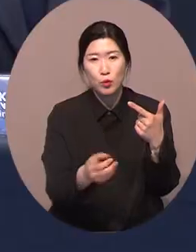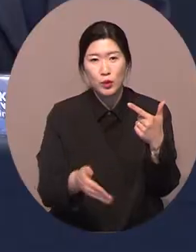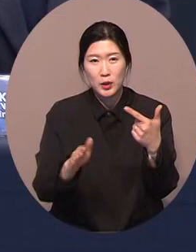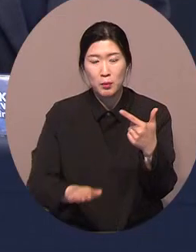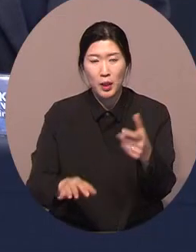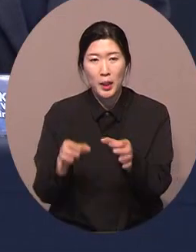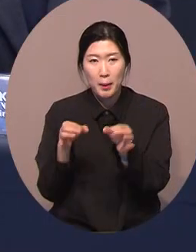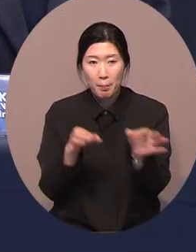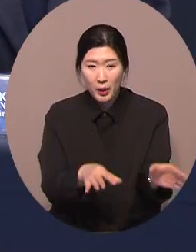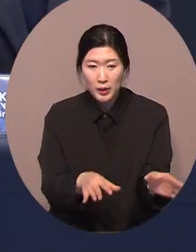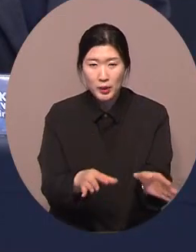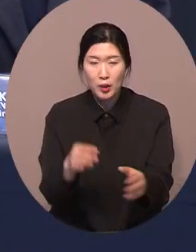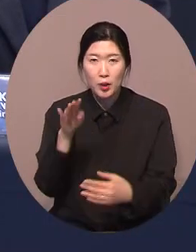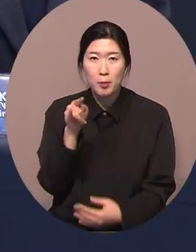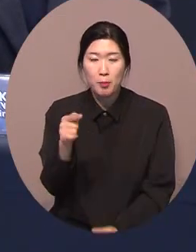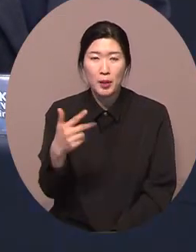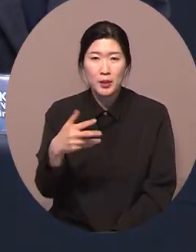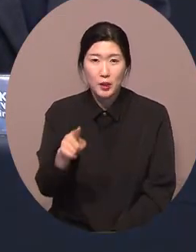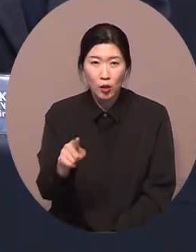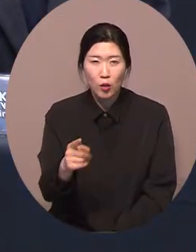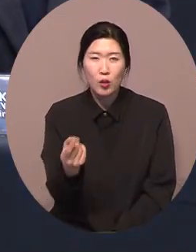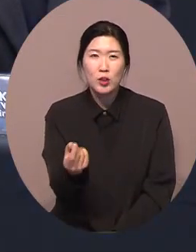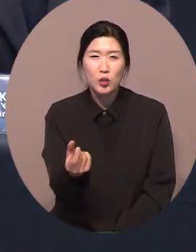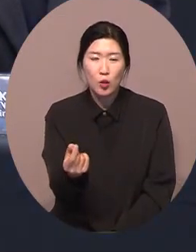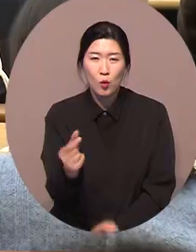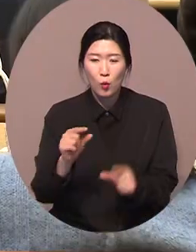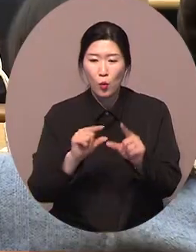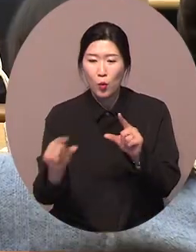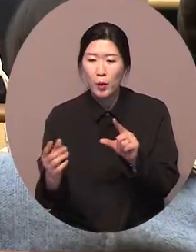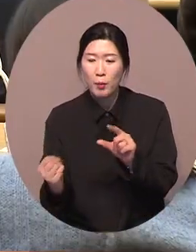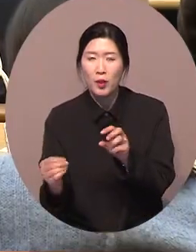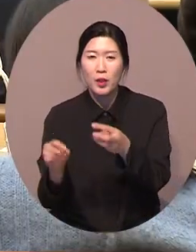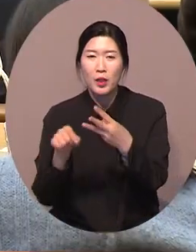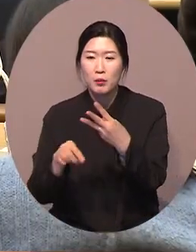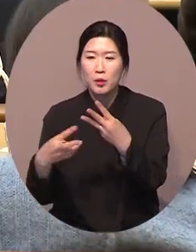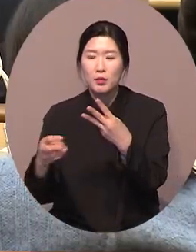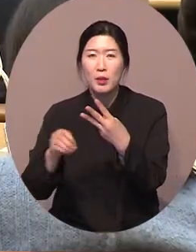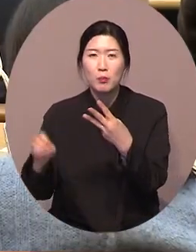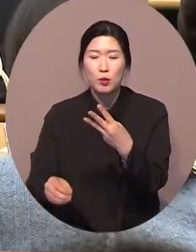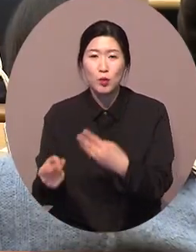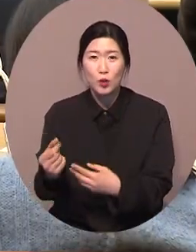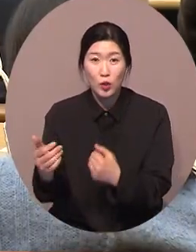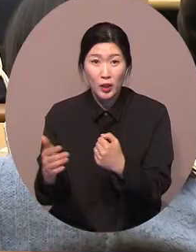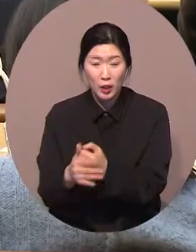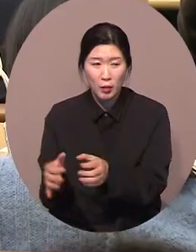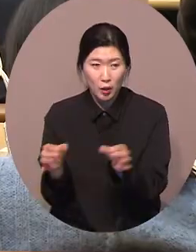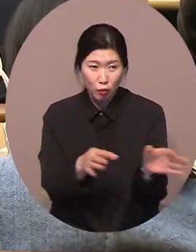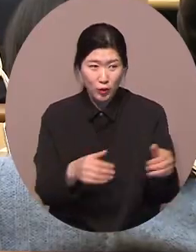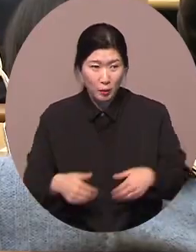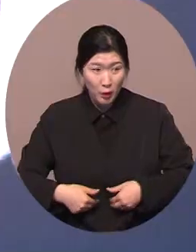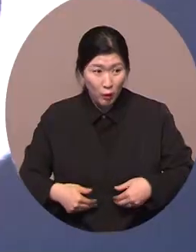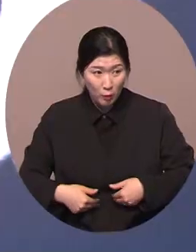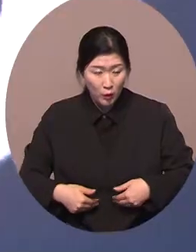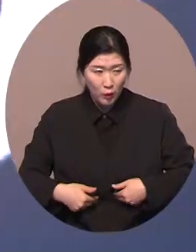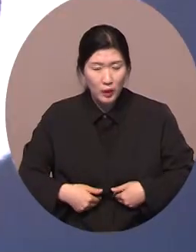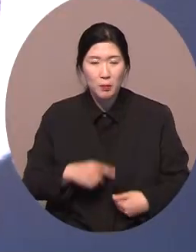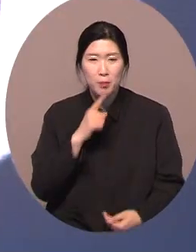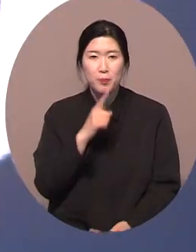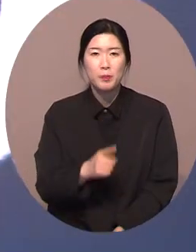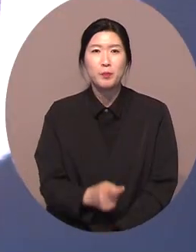비중은 2% 벤처 기업수는 전국의 3.3% 불과해 투자 필요성이 제기되어